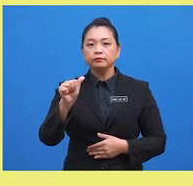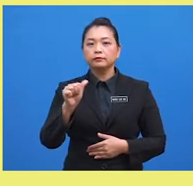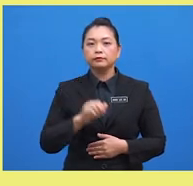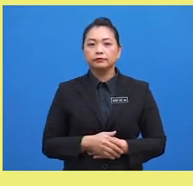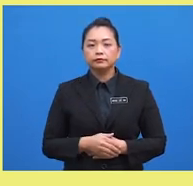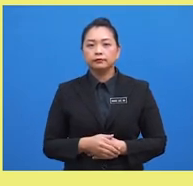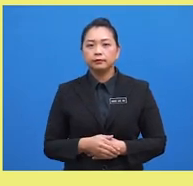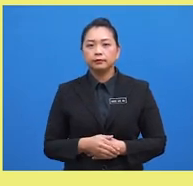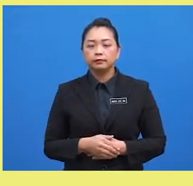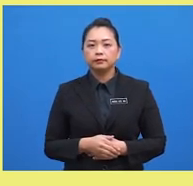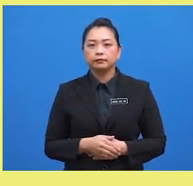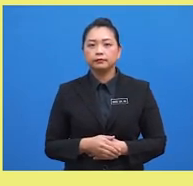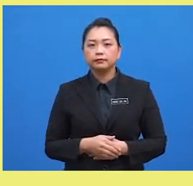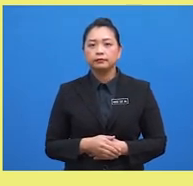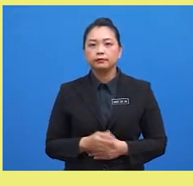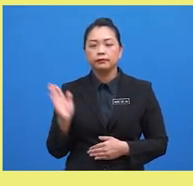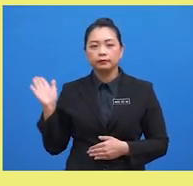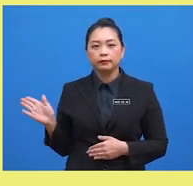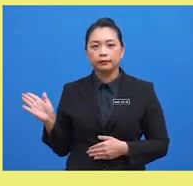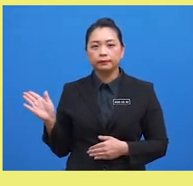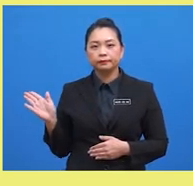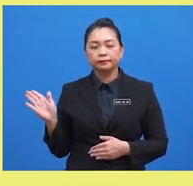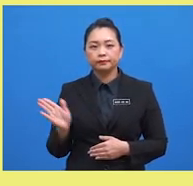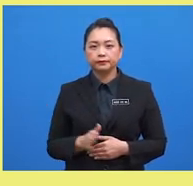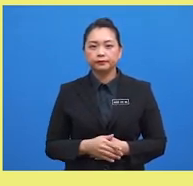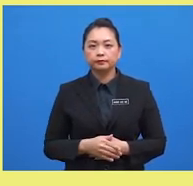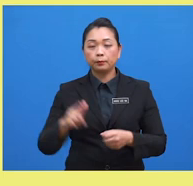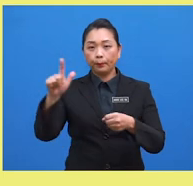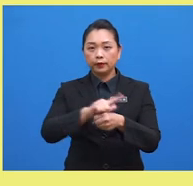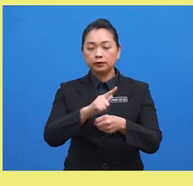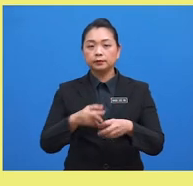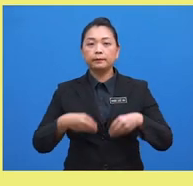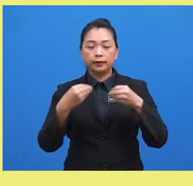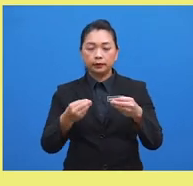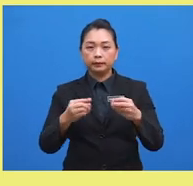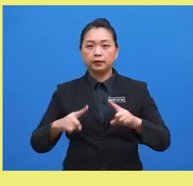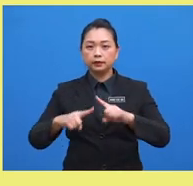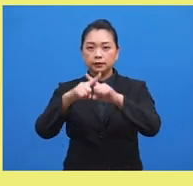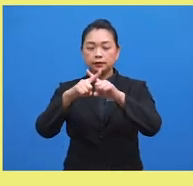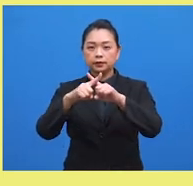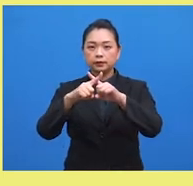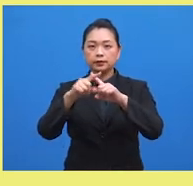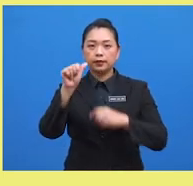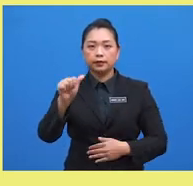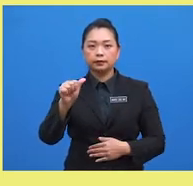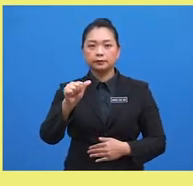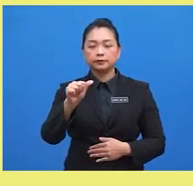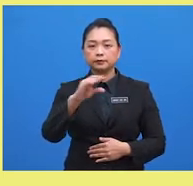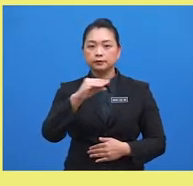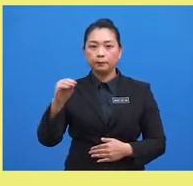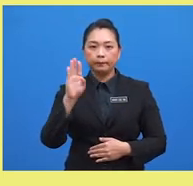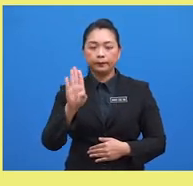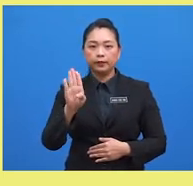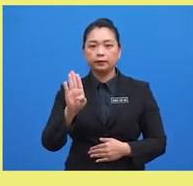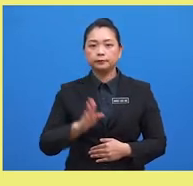A persilangan B prime ialah pelengkap bagi persilangan set A